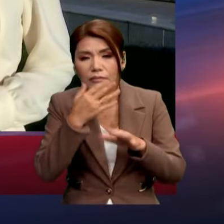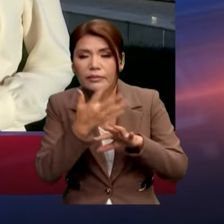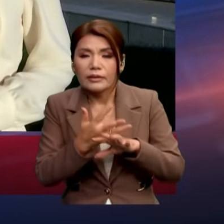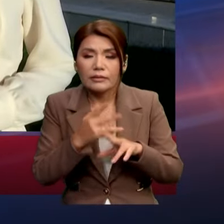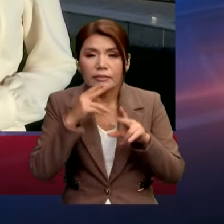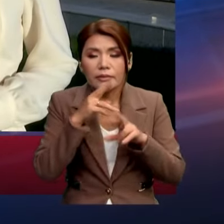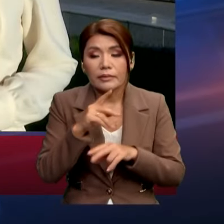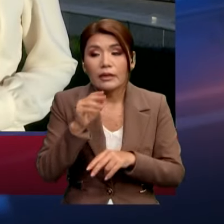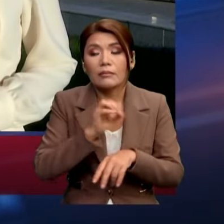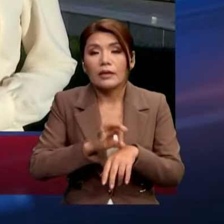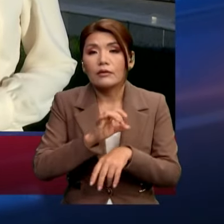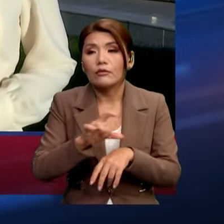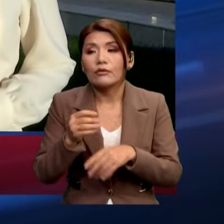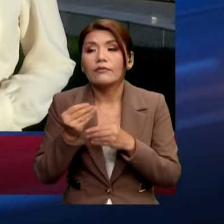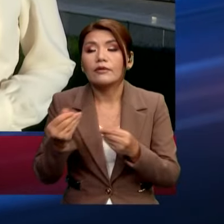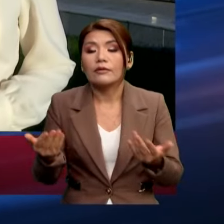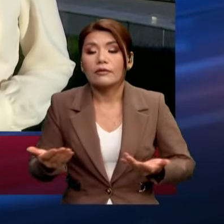науқастардың еміне қалай әсер етеді жалпы?